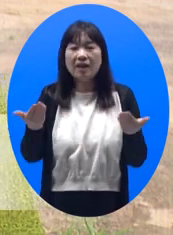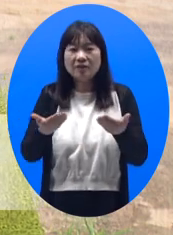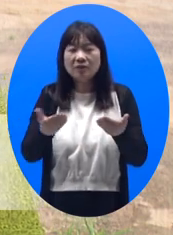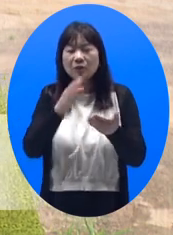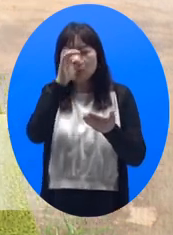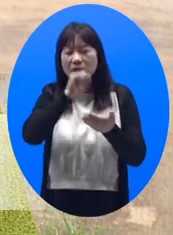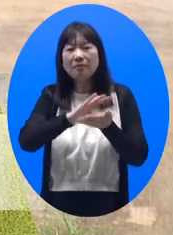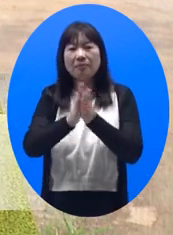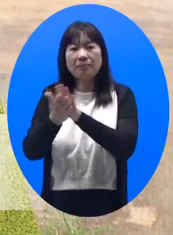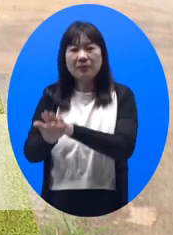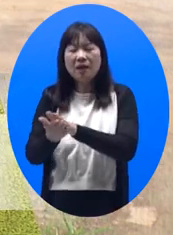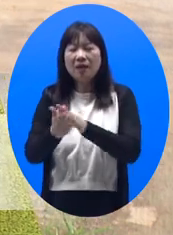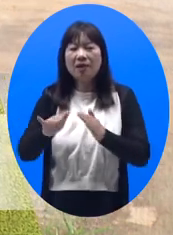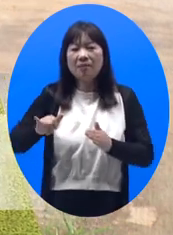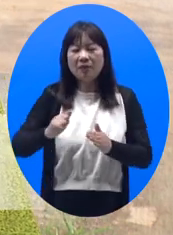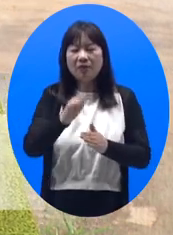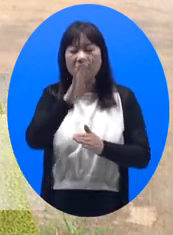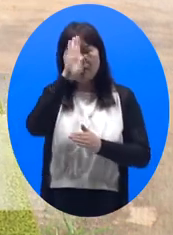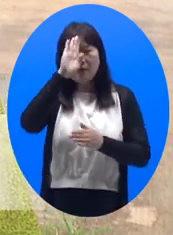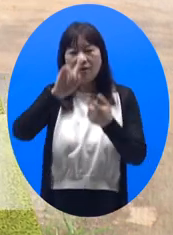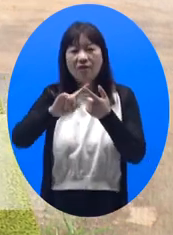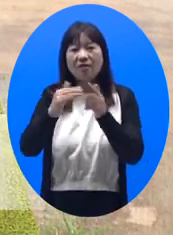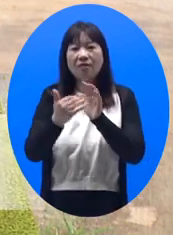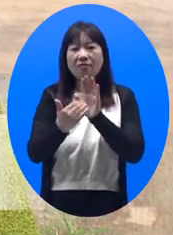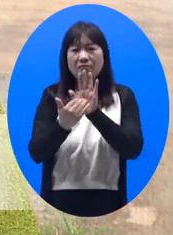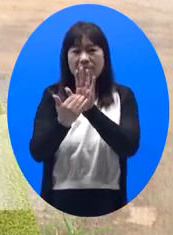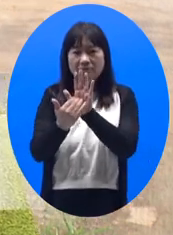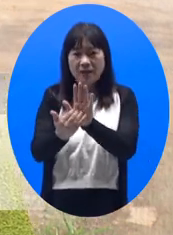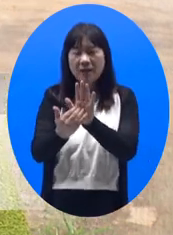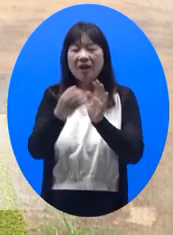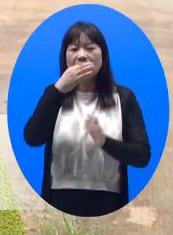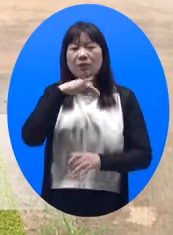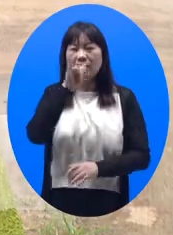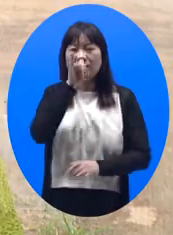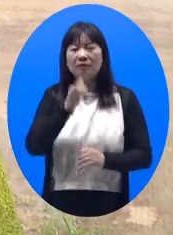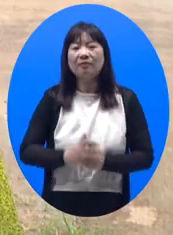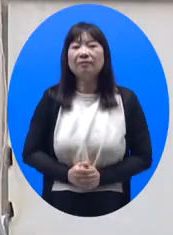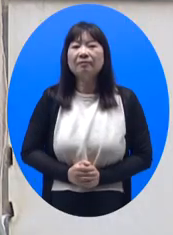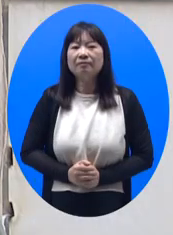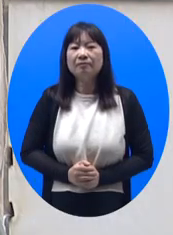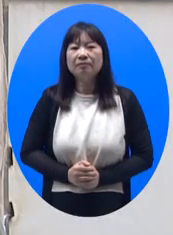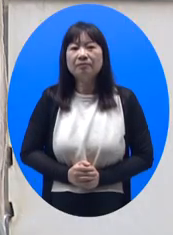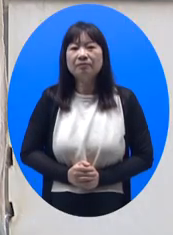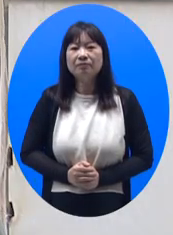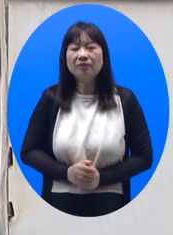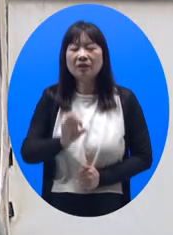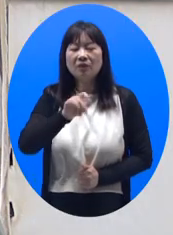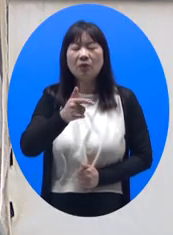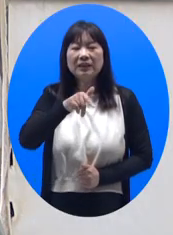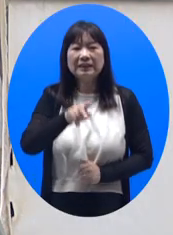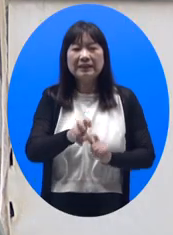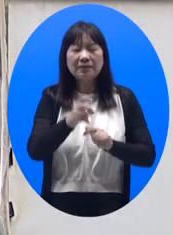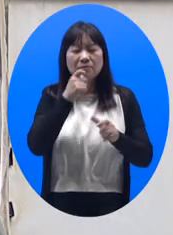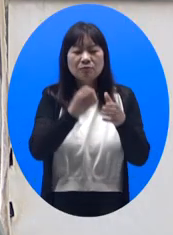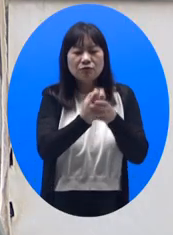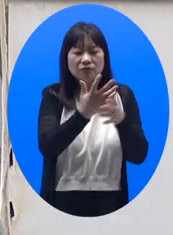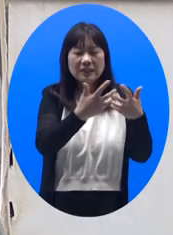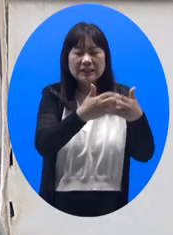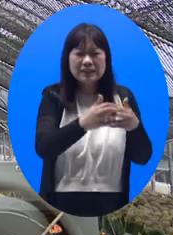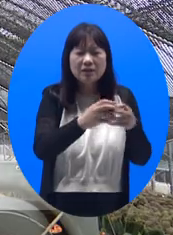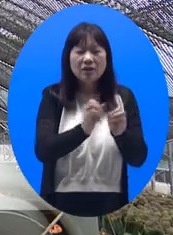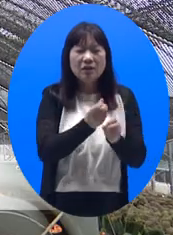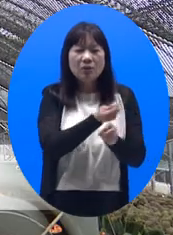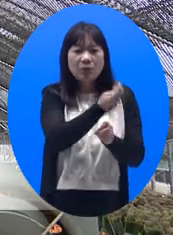변했다고 할 수가 있죠. 병해충에 관련해서도 굉장히 좋은 효과를 보이고 있습니다. 원심가습기가 뿌린 물이